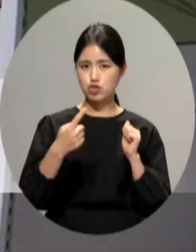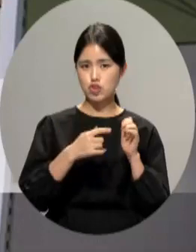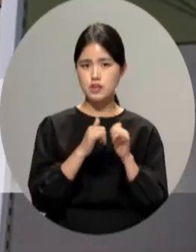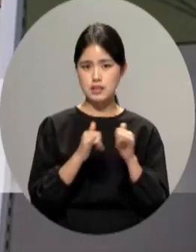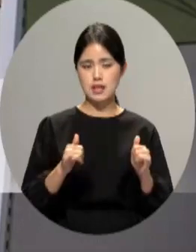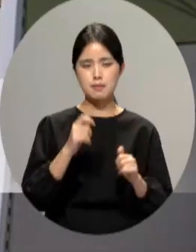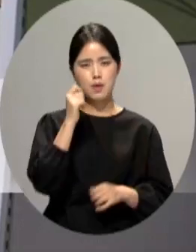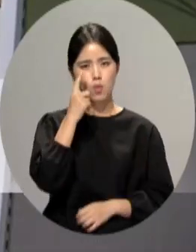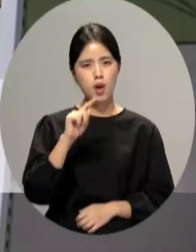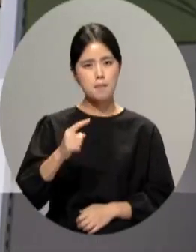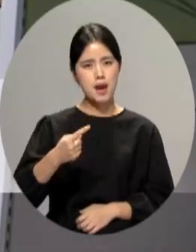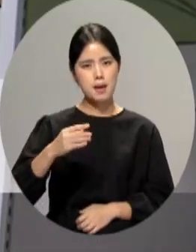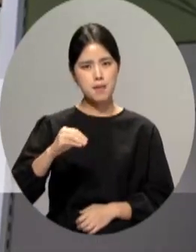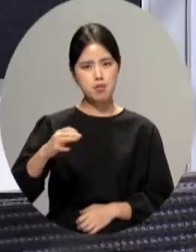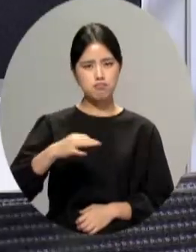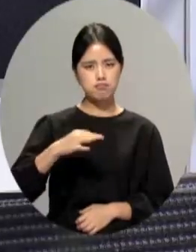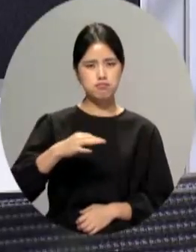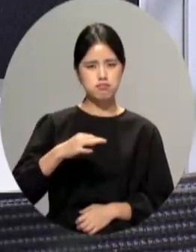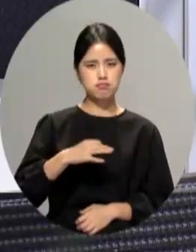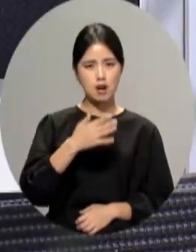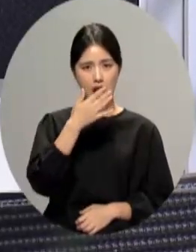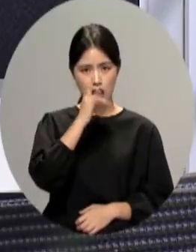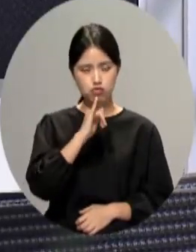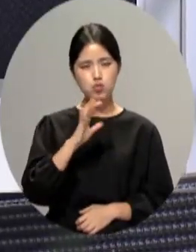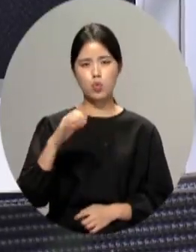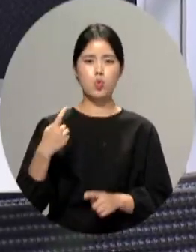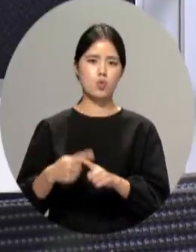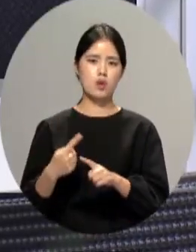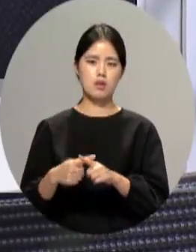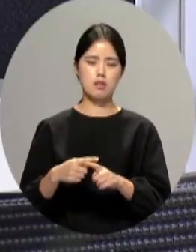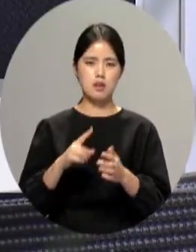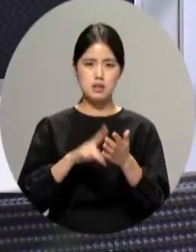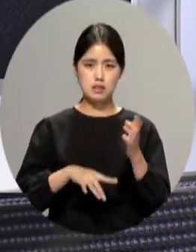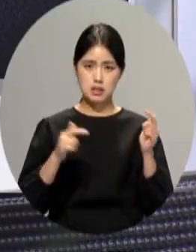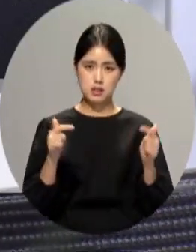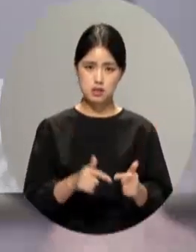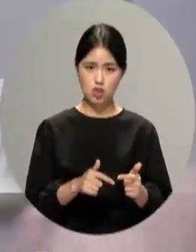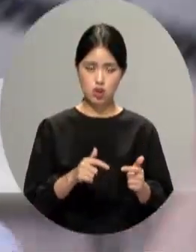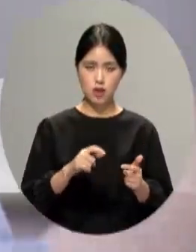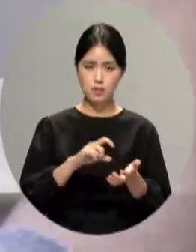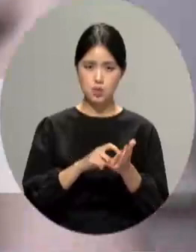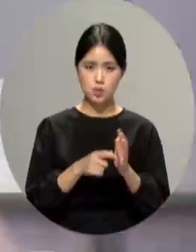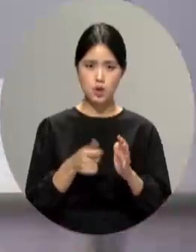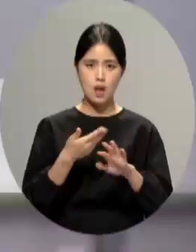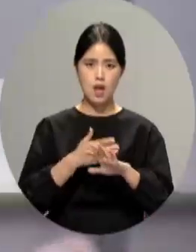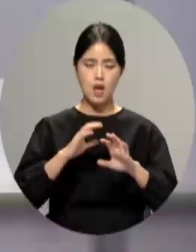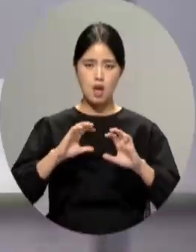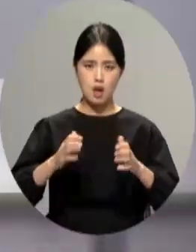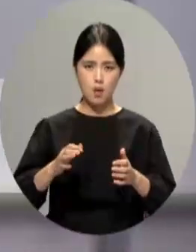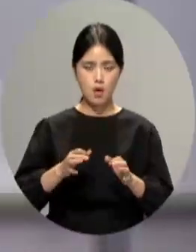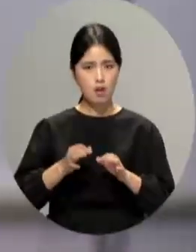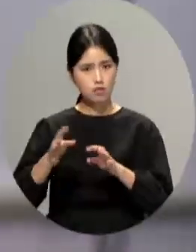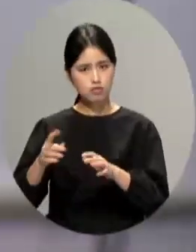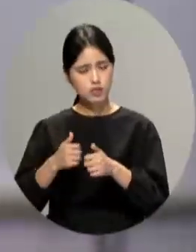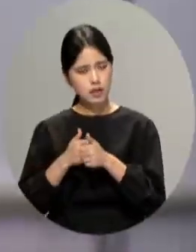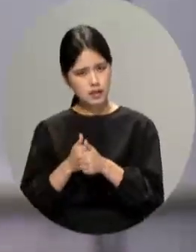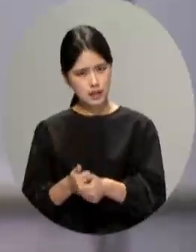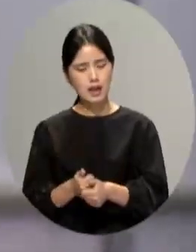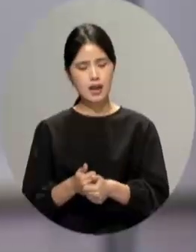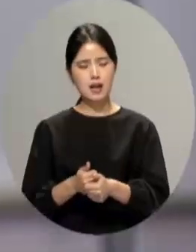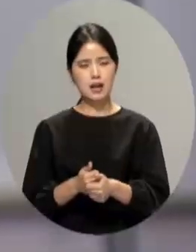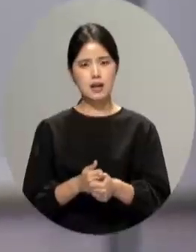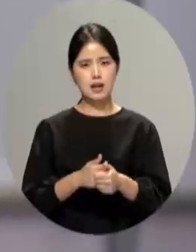월 100만원에 연금을 매년 수령하는 금액에 해당하며 세액 절감 규모는 해외 투자 확대 기조에 따라 더욱 늘어날 것으로